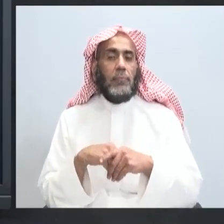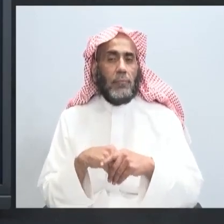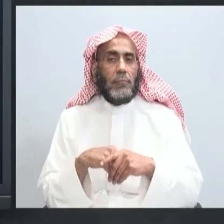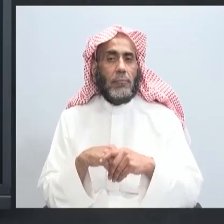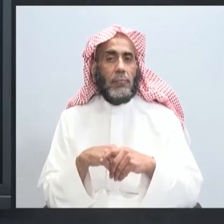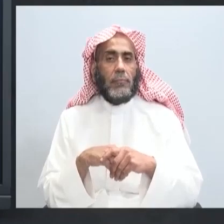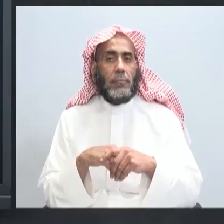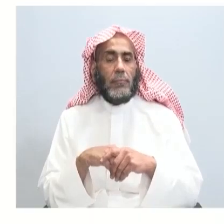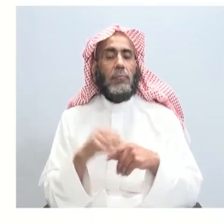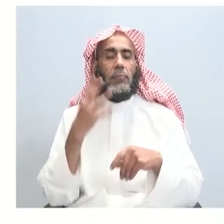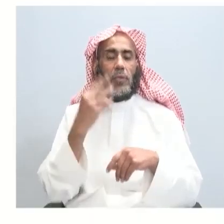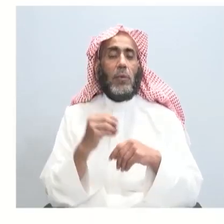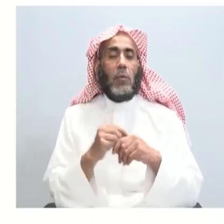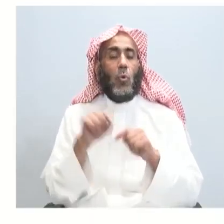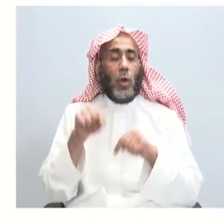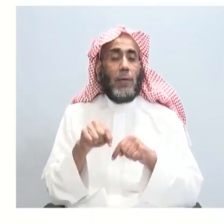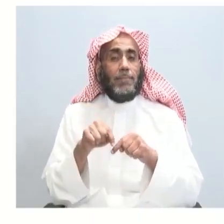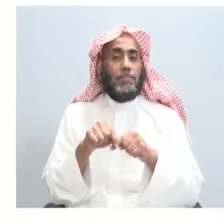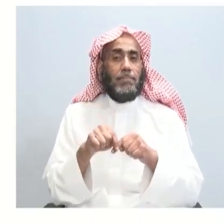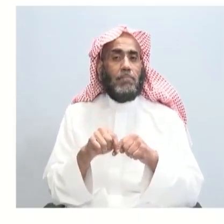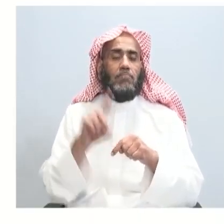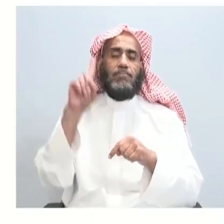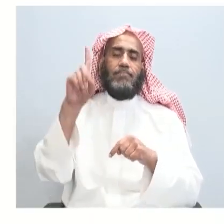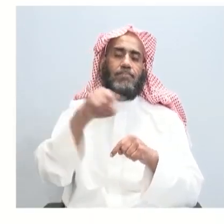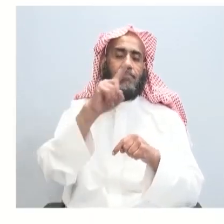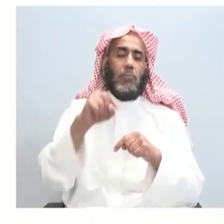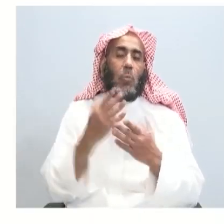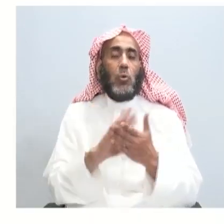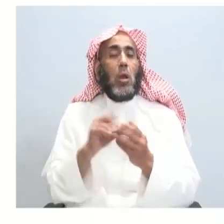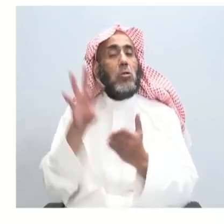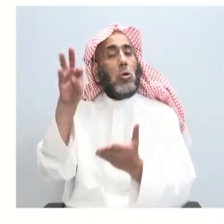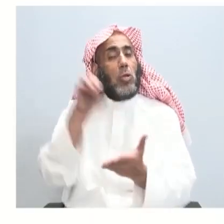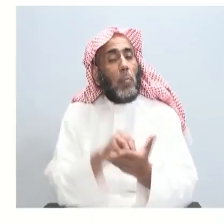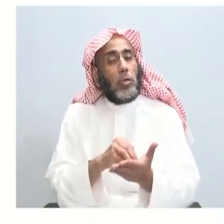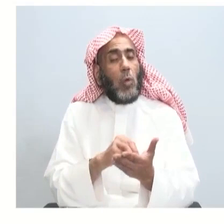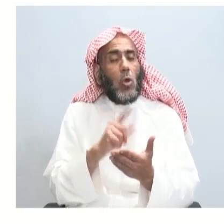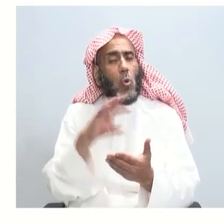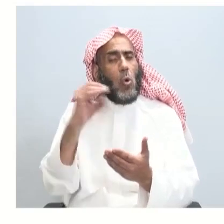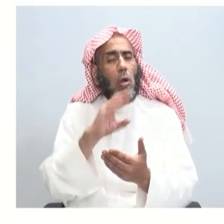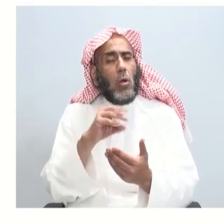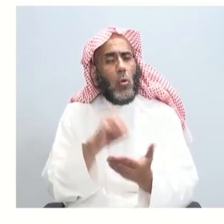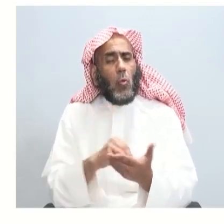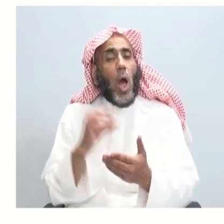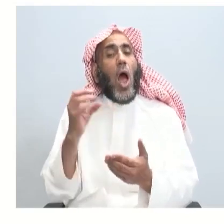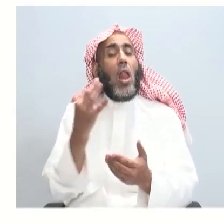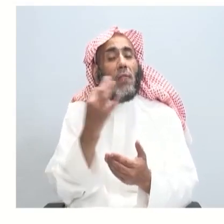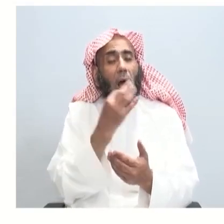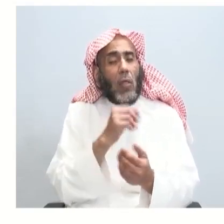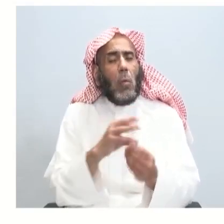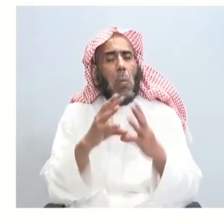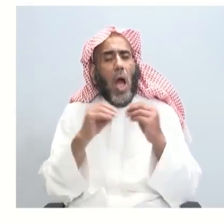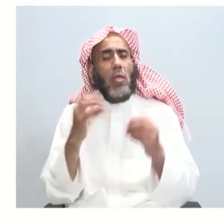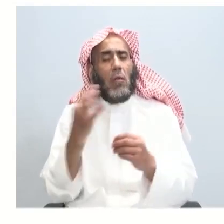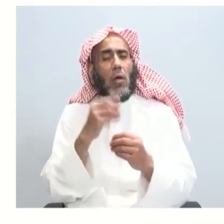الصحيحه جميل هنا خاطئ المعجم ليس كتاب يجمع الجمل العربيه وانما يذكر الفاظا معاني